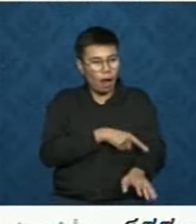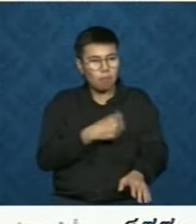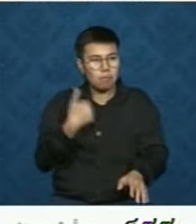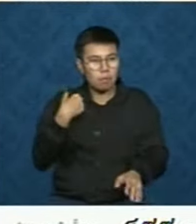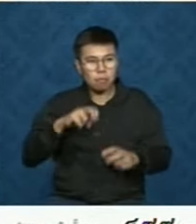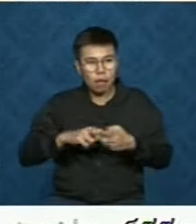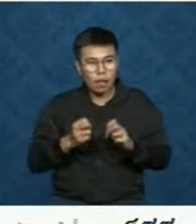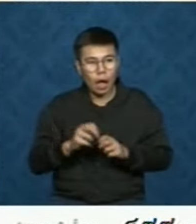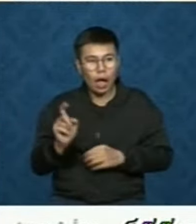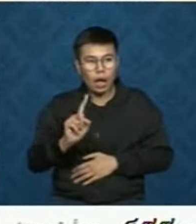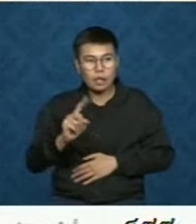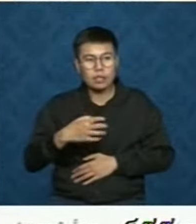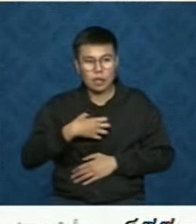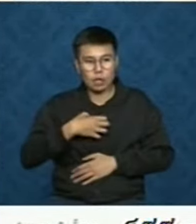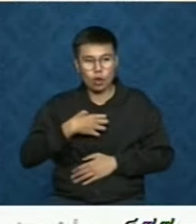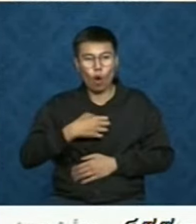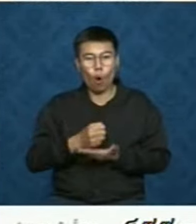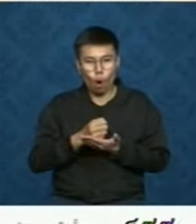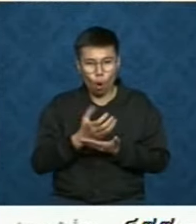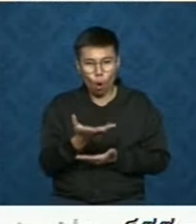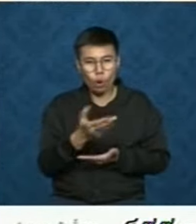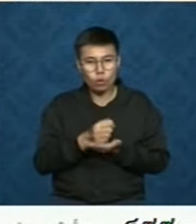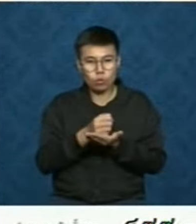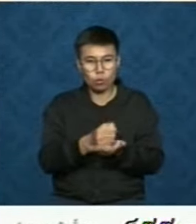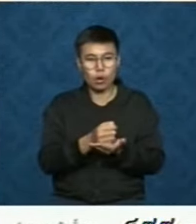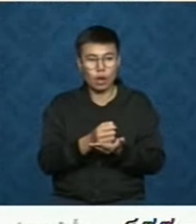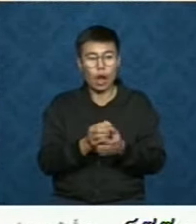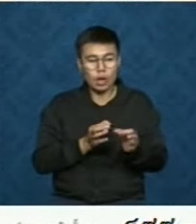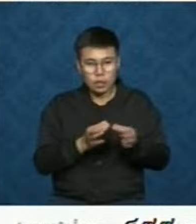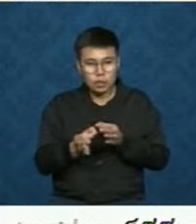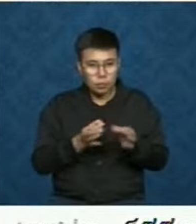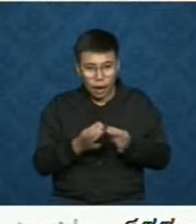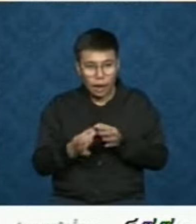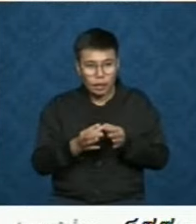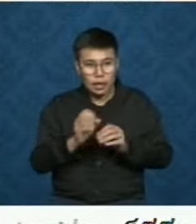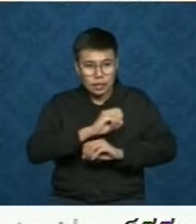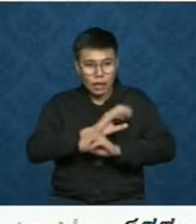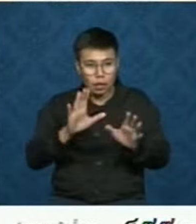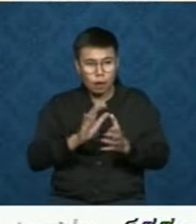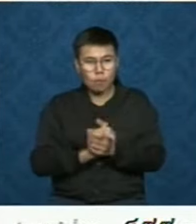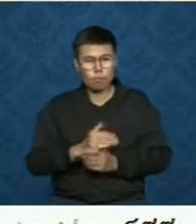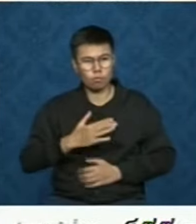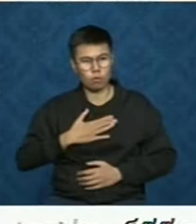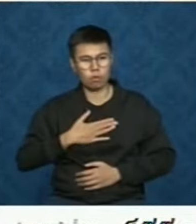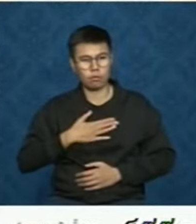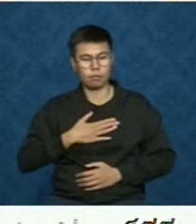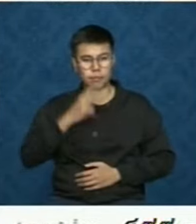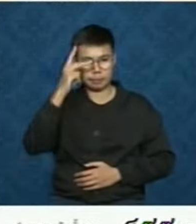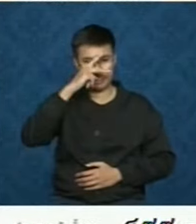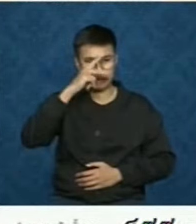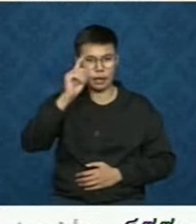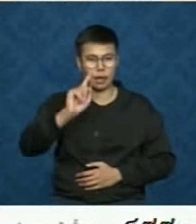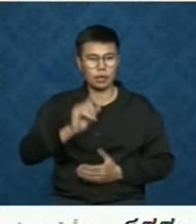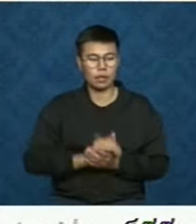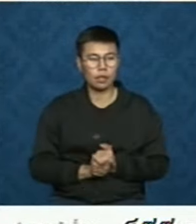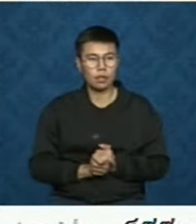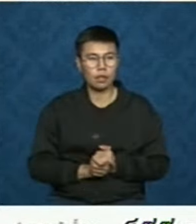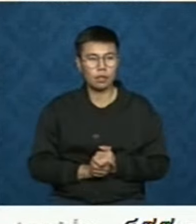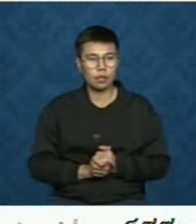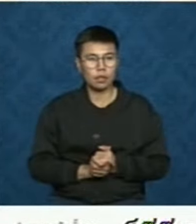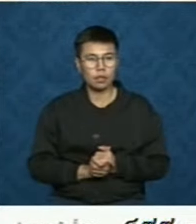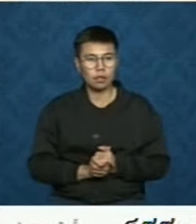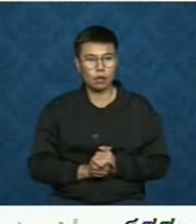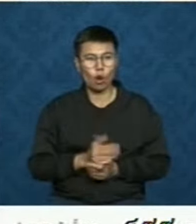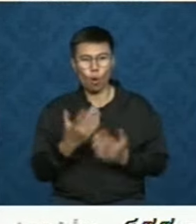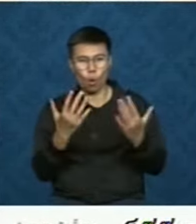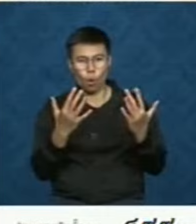ดังนั้นเนี่ยสิ่งที่อยากจะขอร้องจริงๆครับคือคำอธิบายคำชี้แจงจริงๆผมก็แปลกใจนะครับคือไม่ต้องอะไรมากท่านประธานไม่